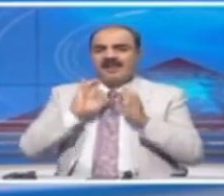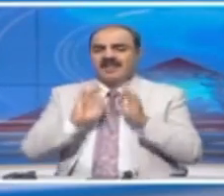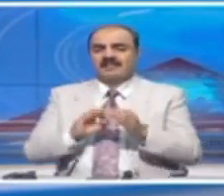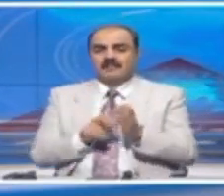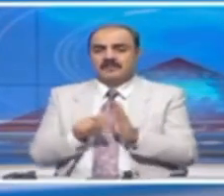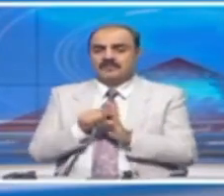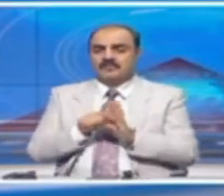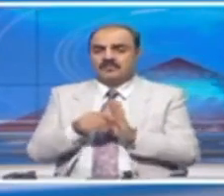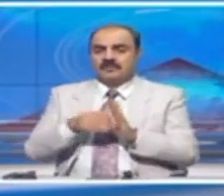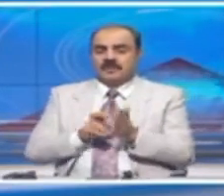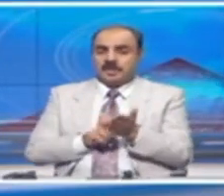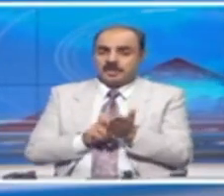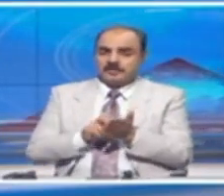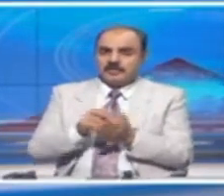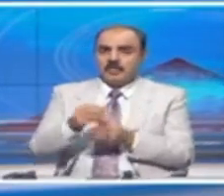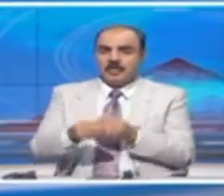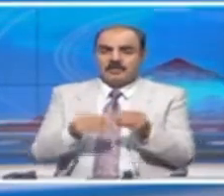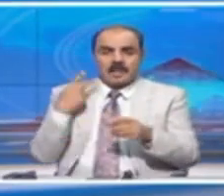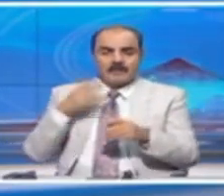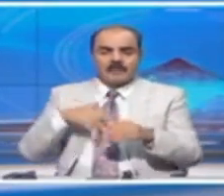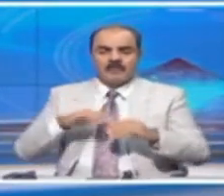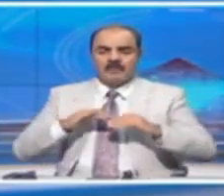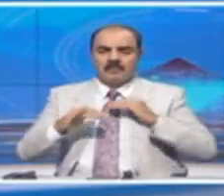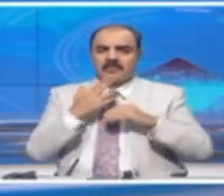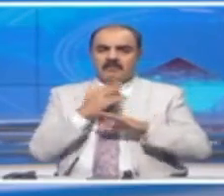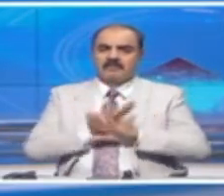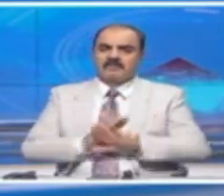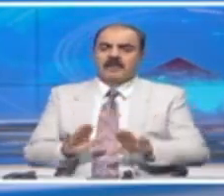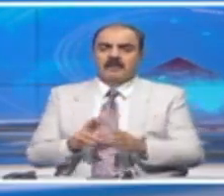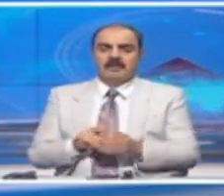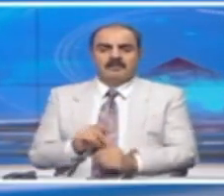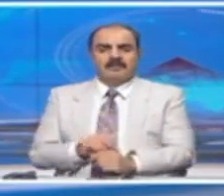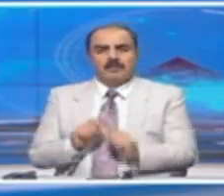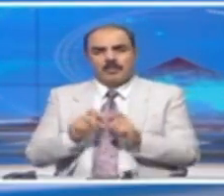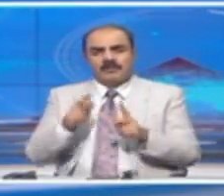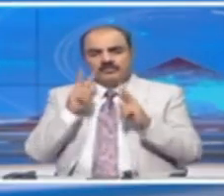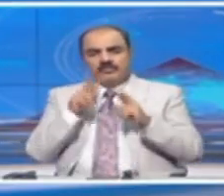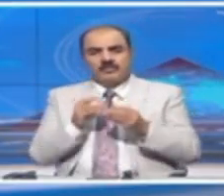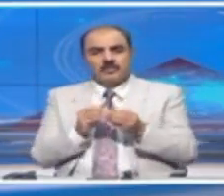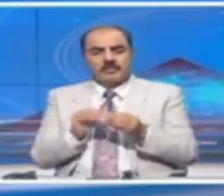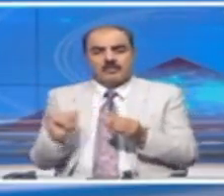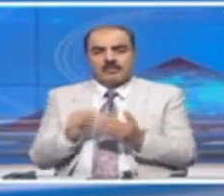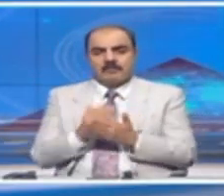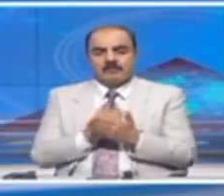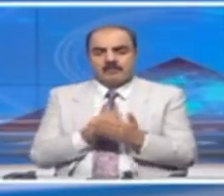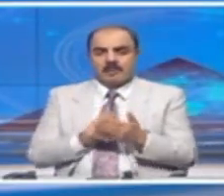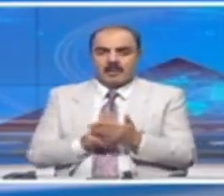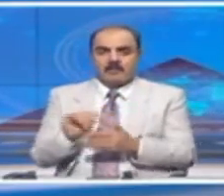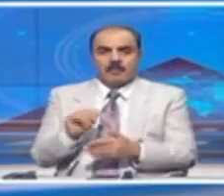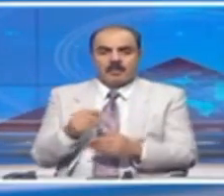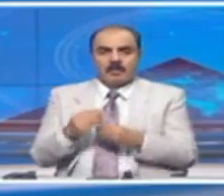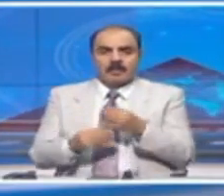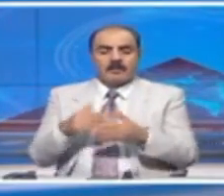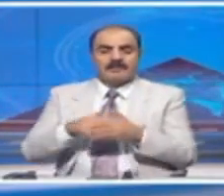الاتفاق على قاعدة دستورية لإجراء الانتخابات الليبية المقبلة. كيف تقرأ أنت أهمية هذه الخطوة